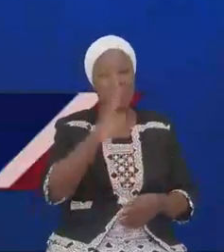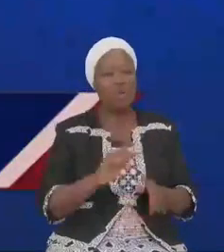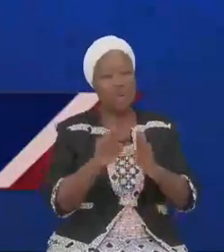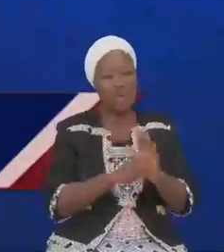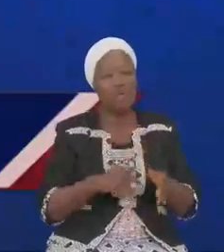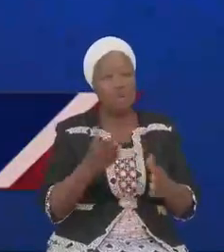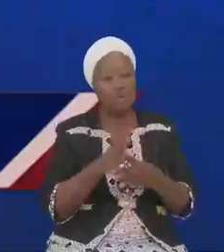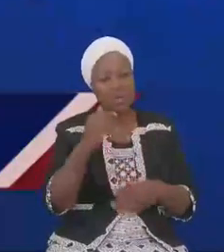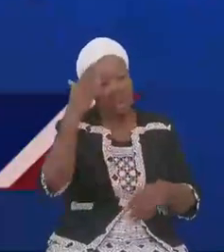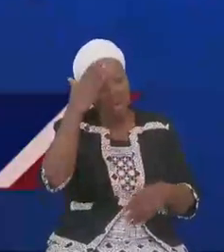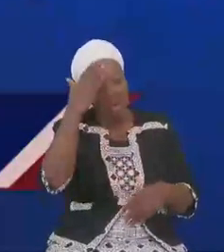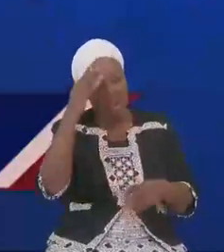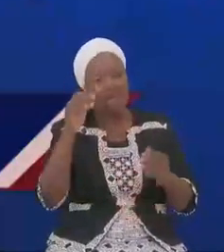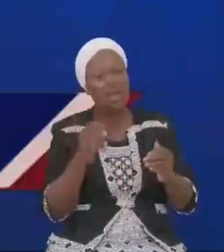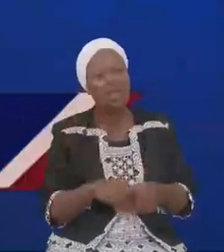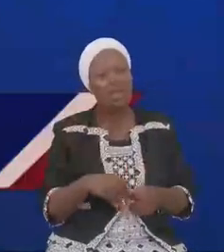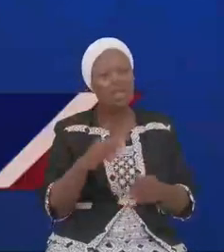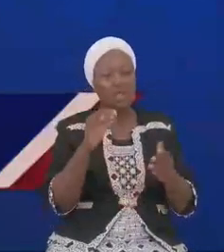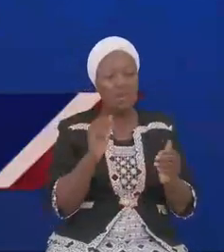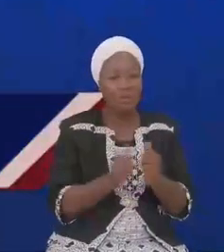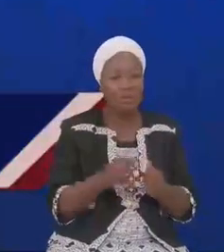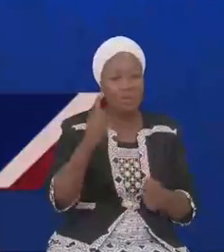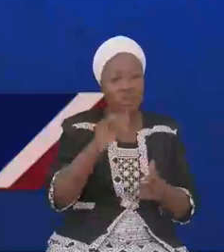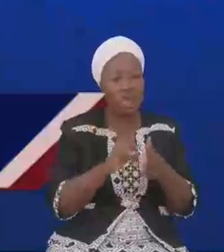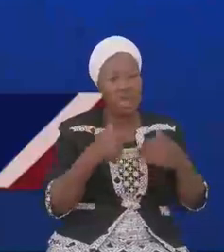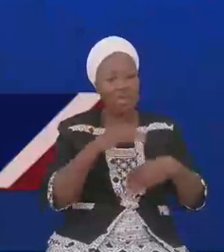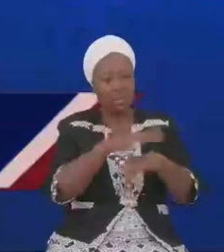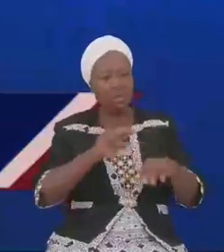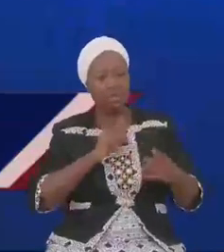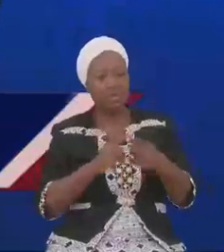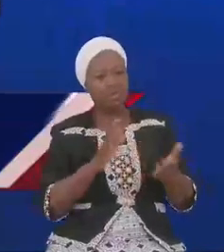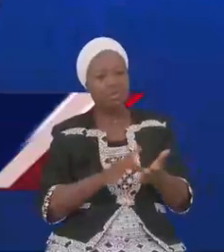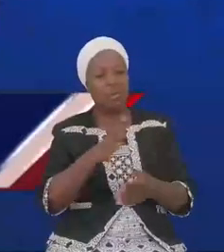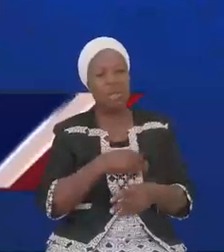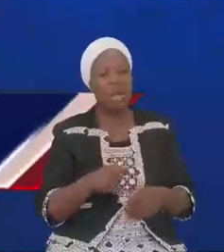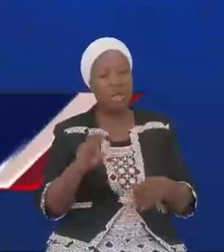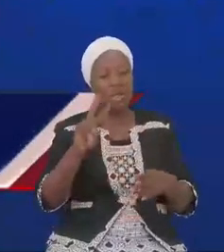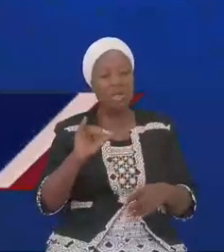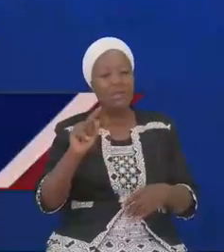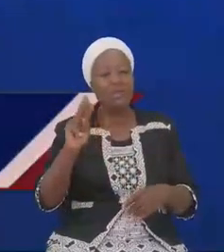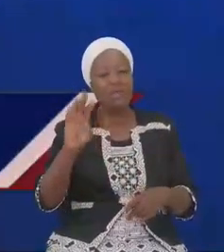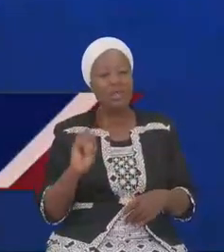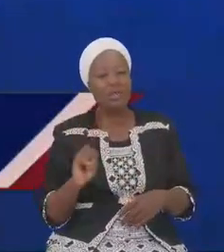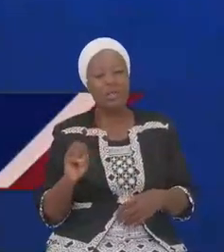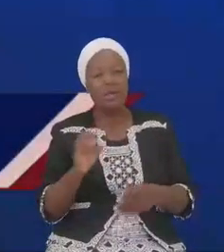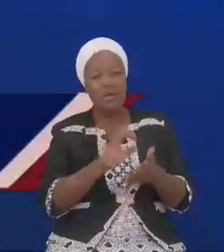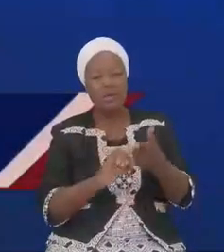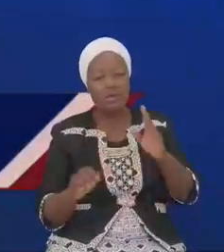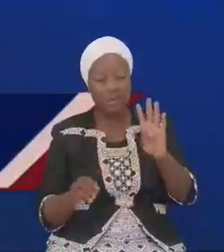moyen de la connaissance de celui qui nous a appelés par sa propre gloire et par sa vertu. Le verset 4 nous